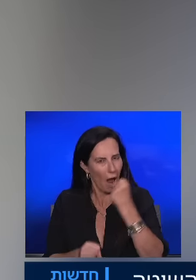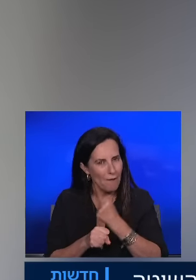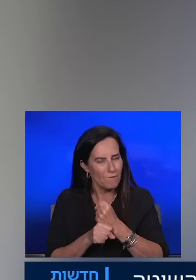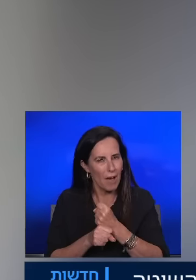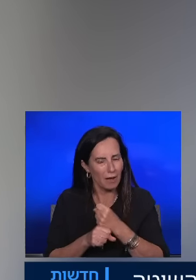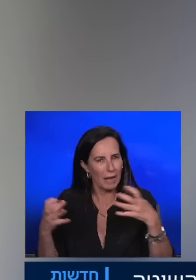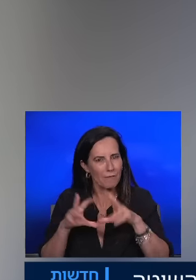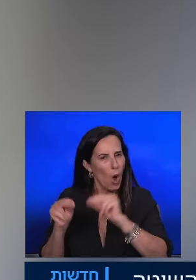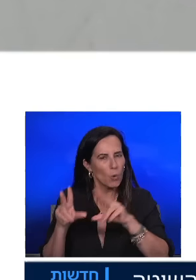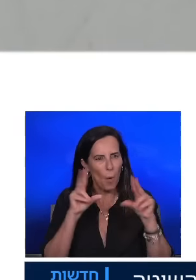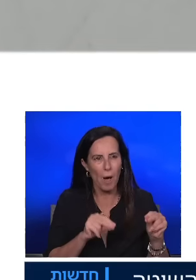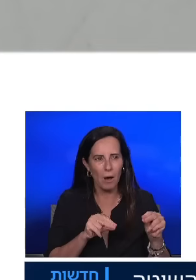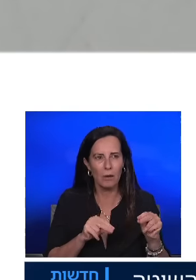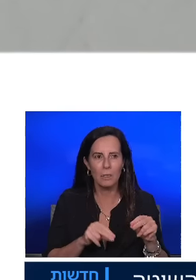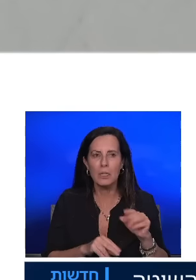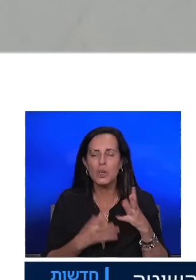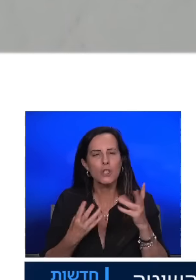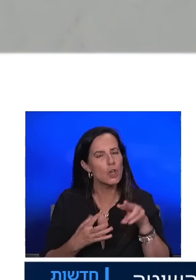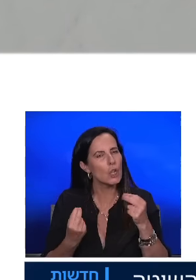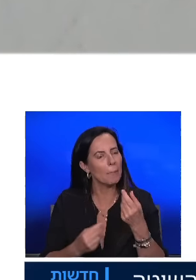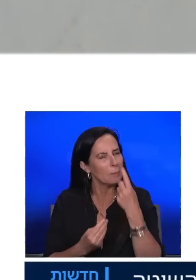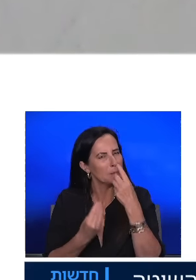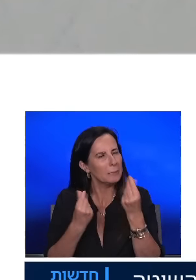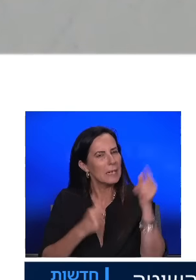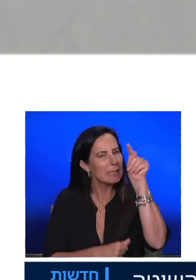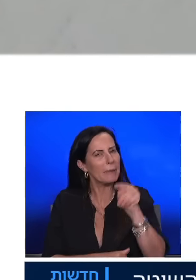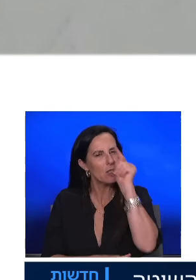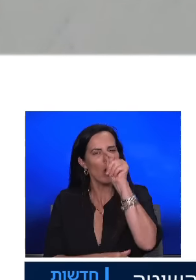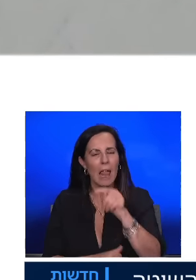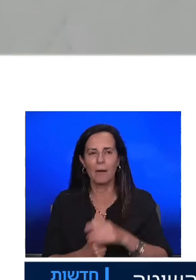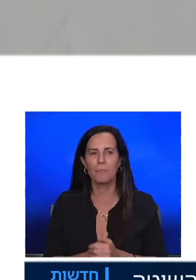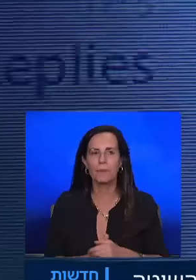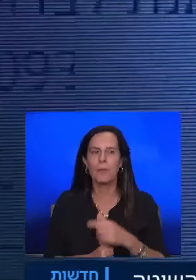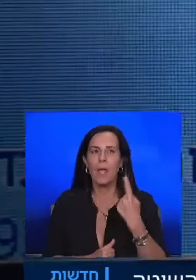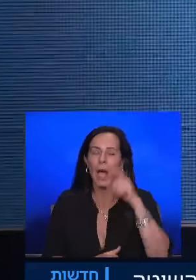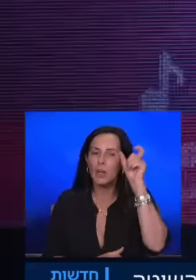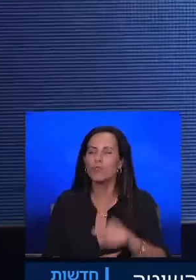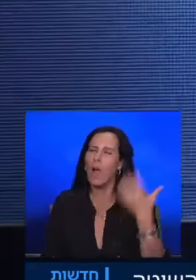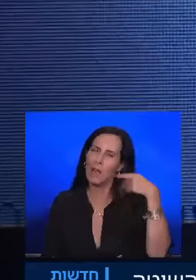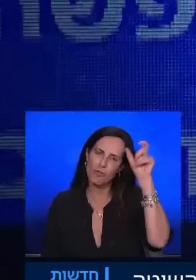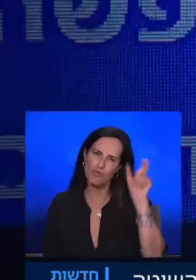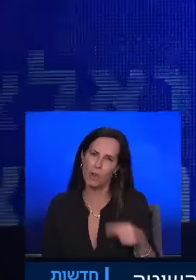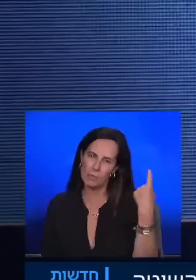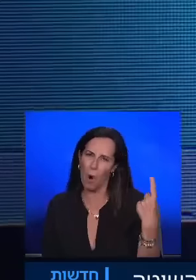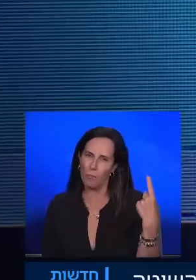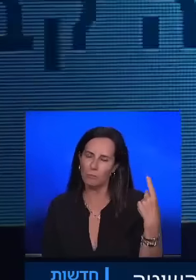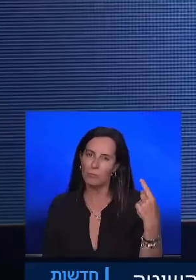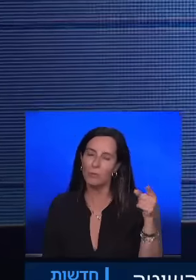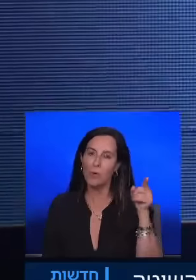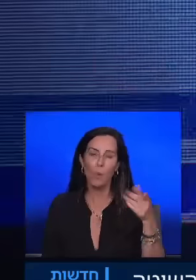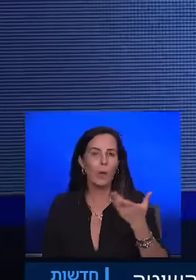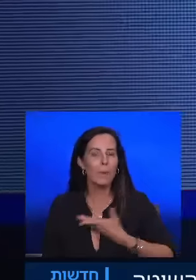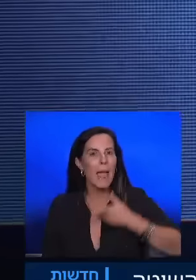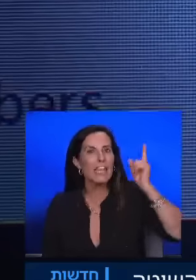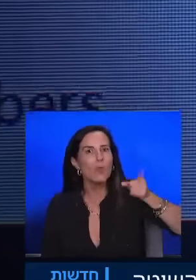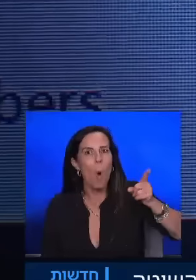בחברה דומה שסימני שאלה רבים ריחפו מעליה. אחד מאותם אנשים היה סמך, שלהפתעתו קיבל איום